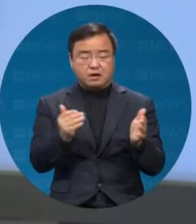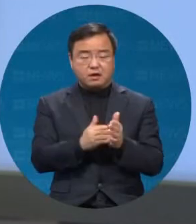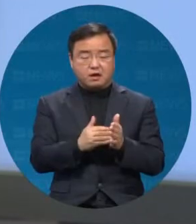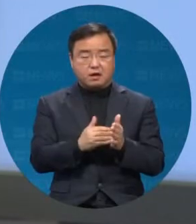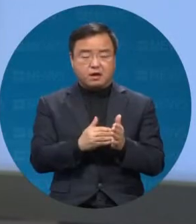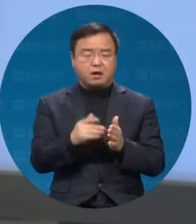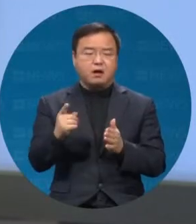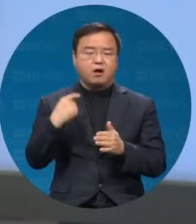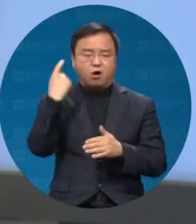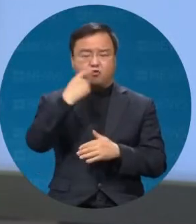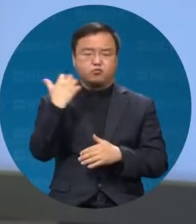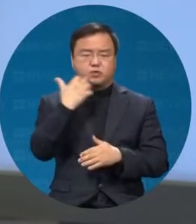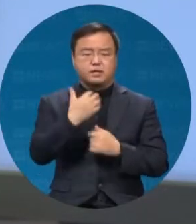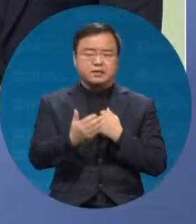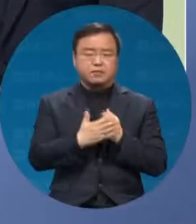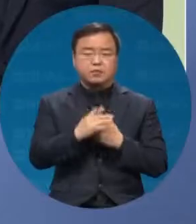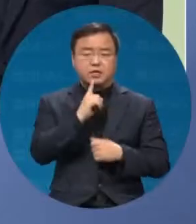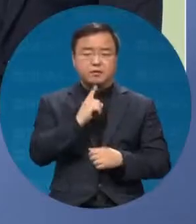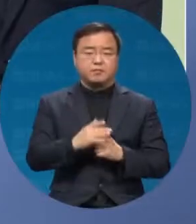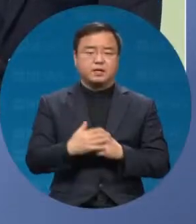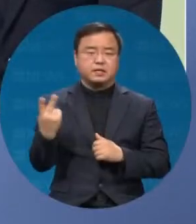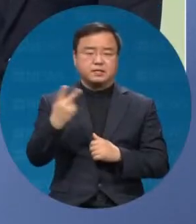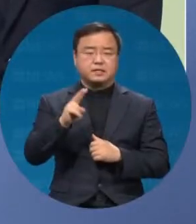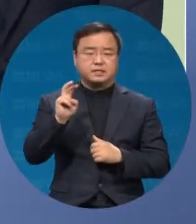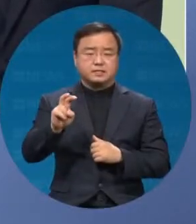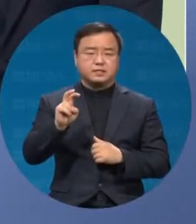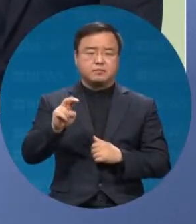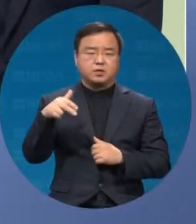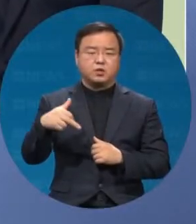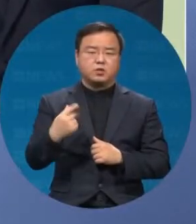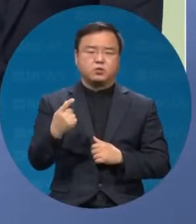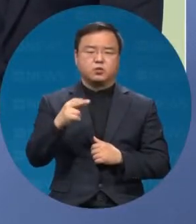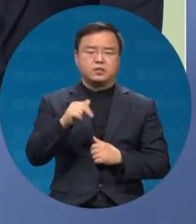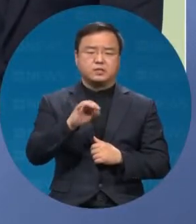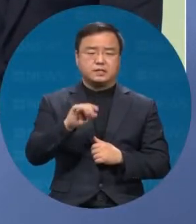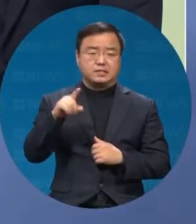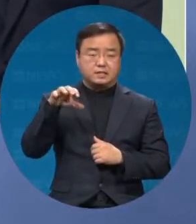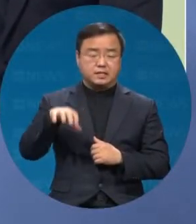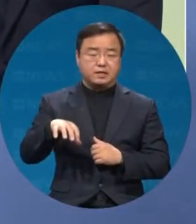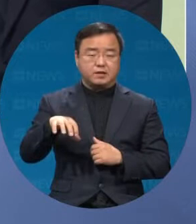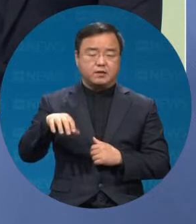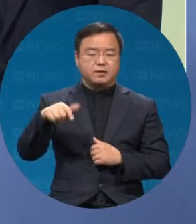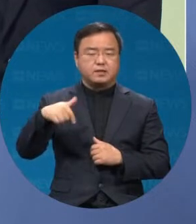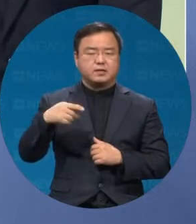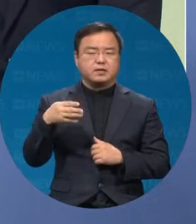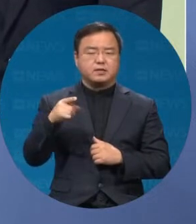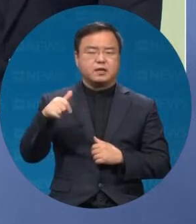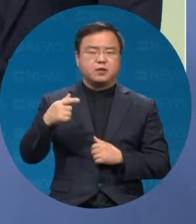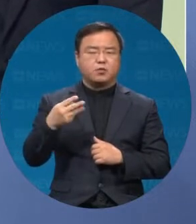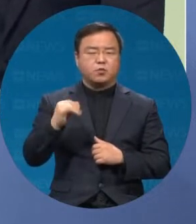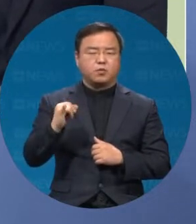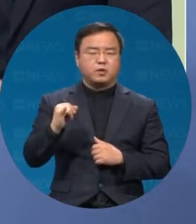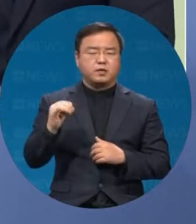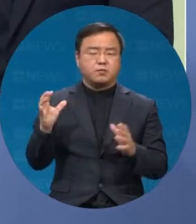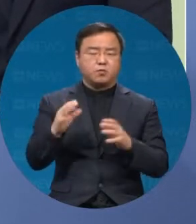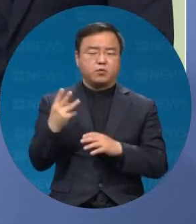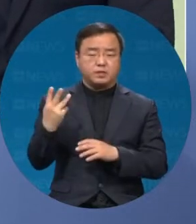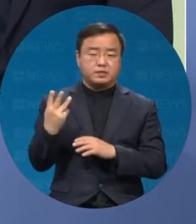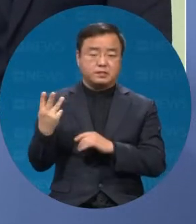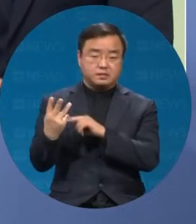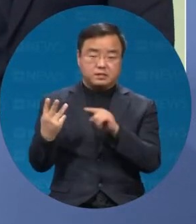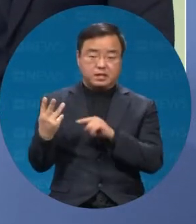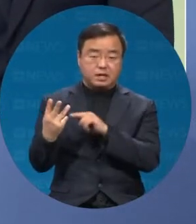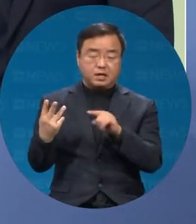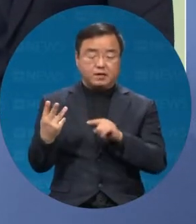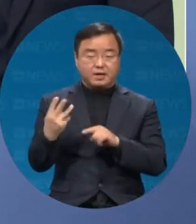뉴욕타임스에 따르면 지난 2020년 조지아 브런즈윅 에서 그래 구리 맥나이 클 등 백인 남성 3명이 조기 그